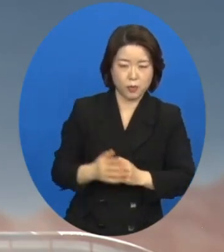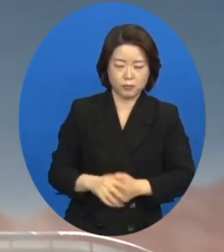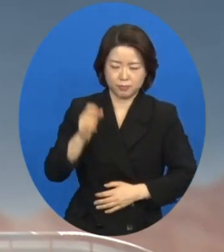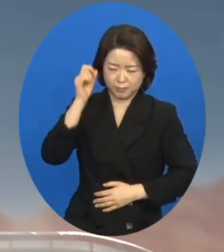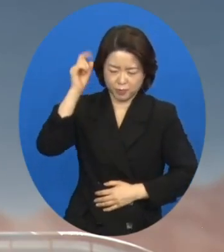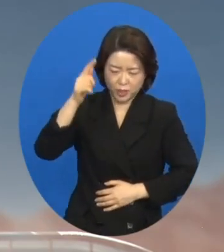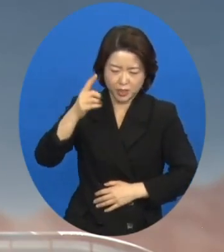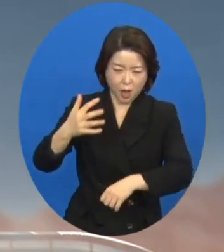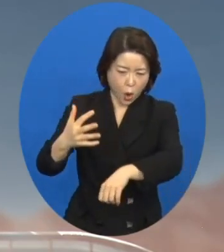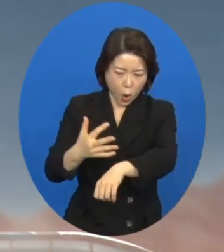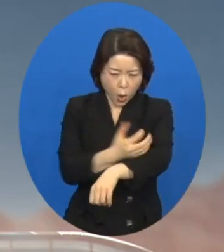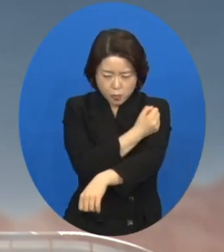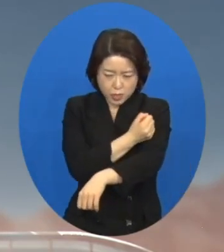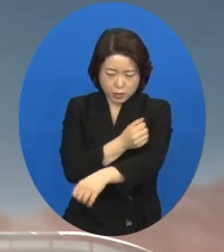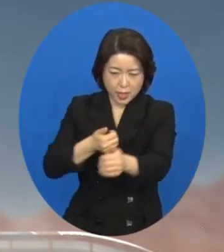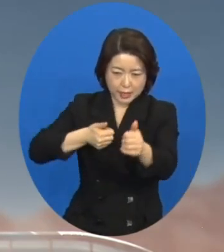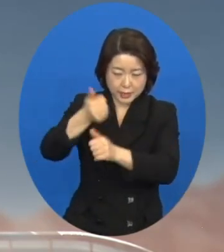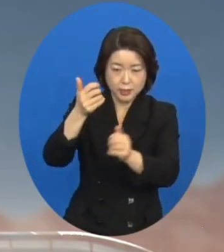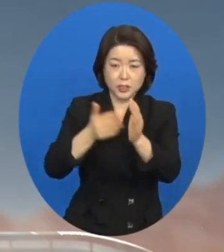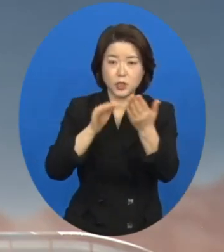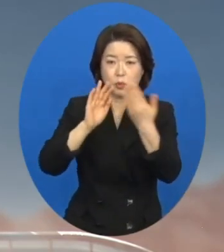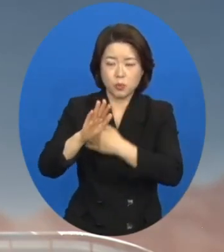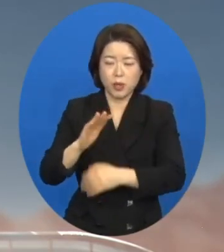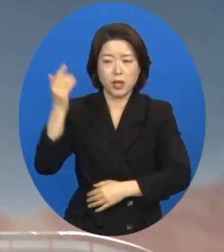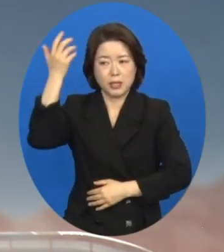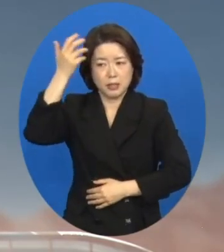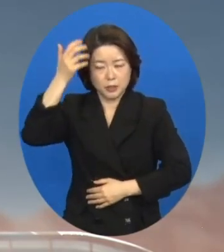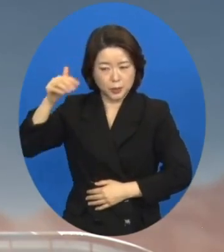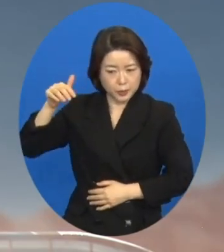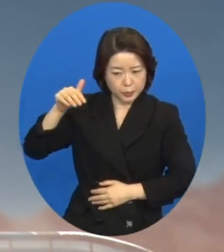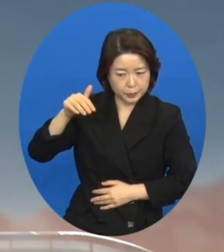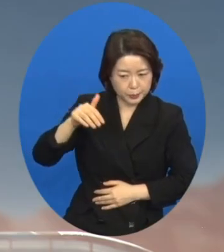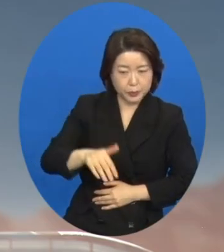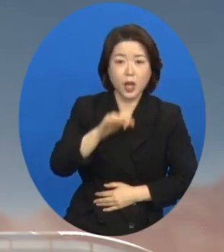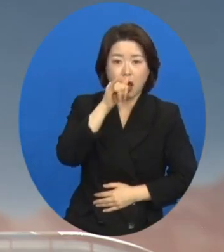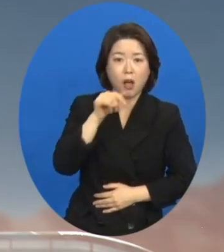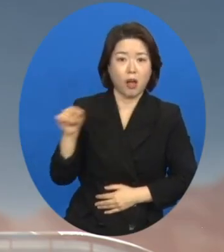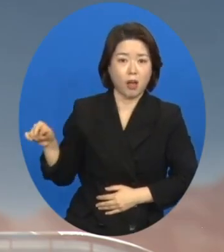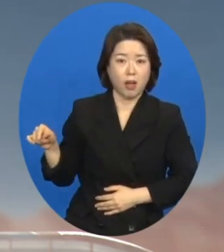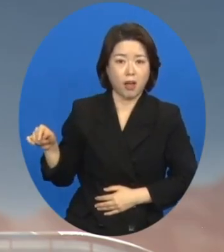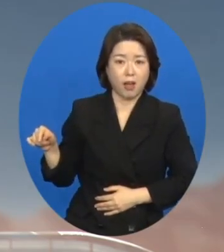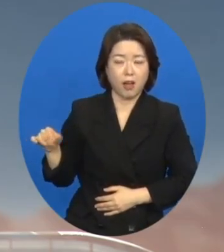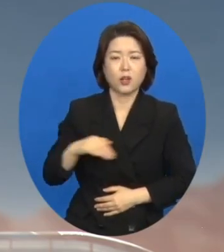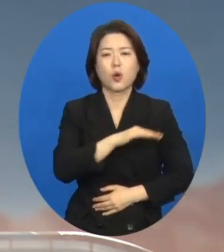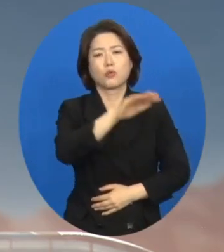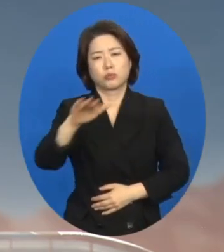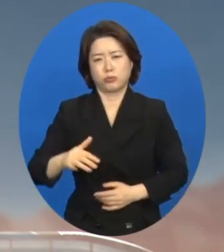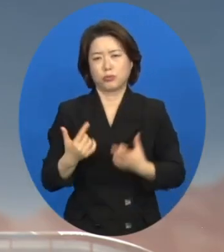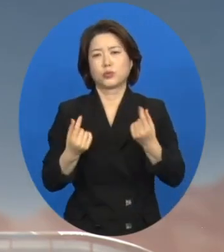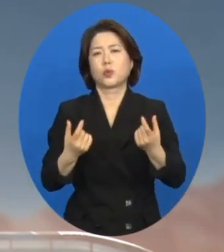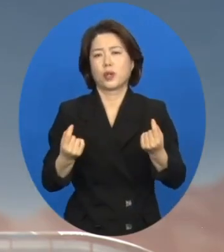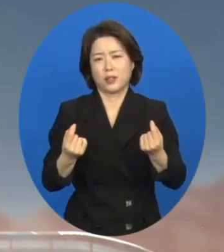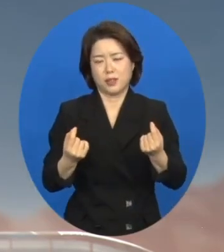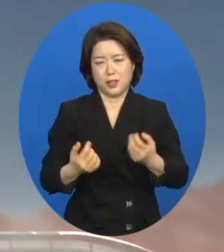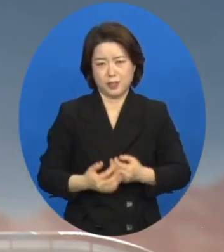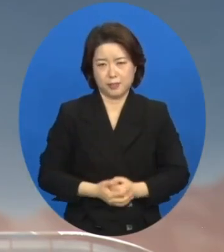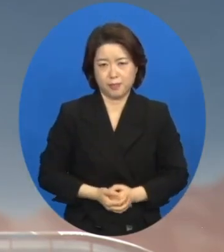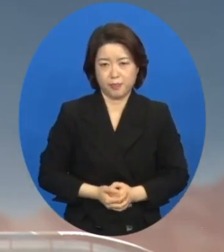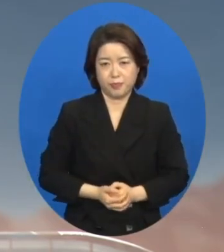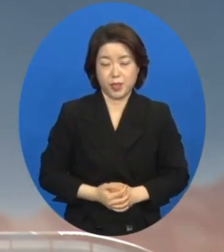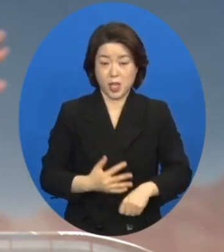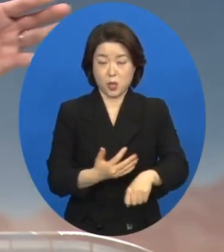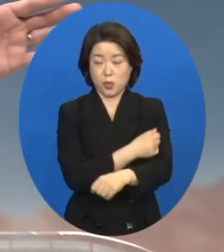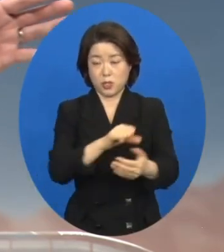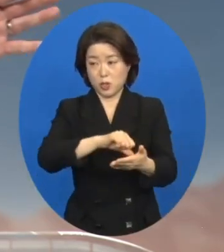이후에 침체를 겪는 다윗입니다. 이런 일들이 그럼 우리 삶 가운데 있습니다. 오늘 이야기 굉장히 유명한